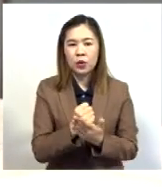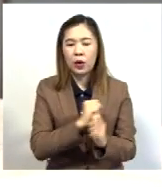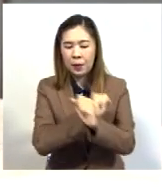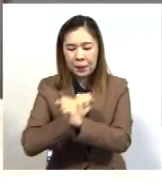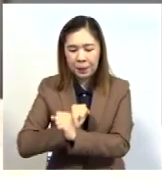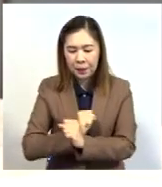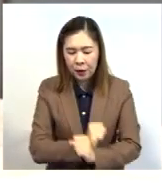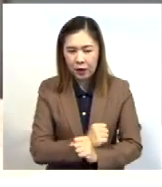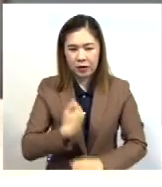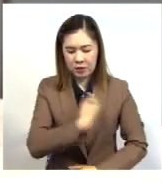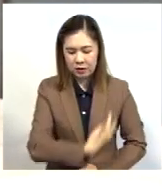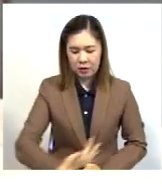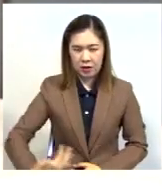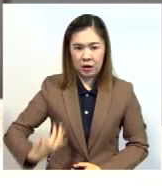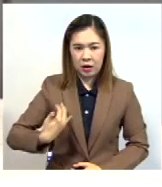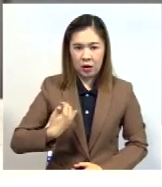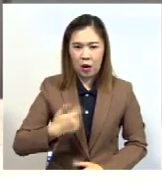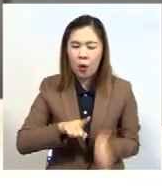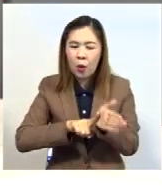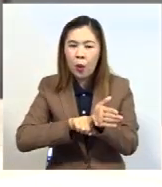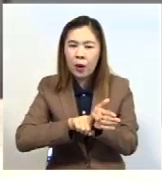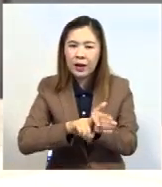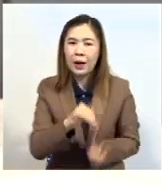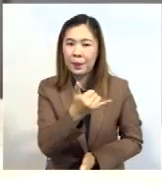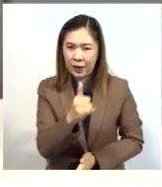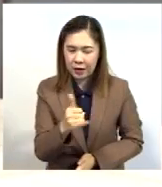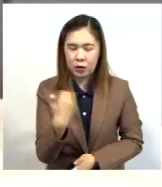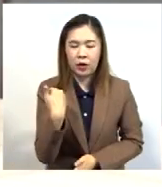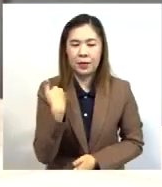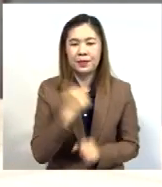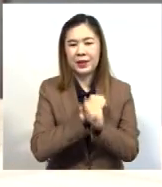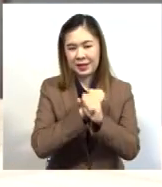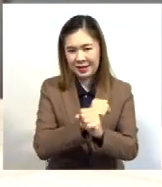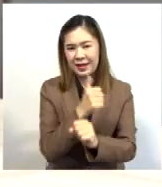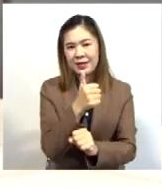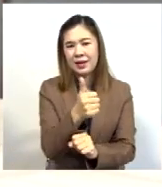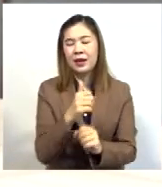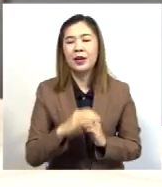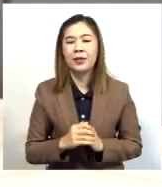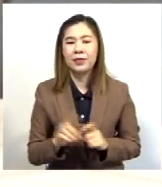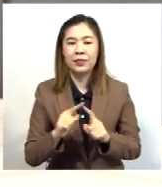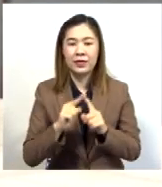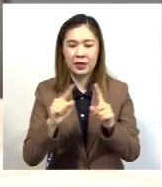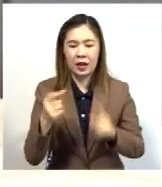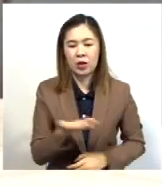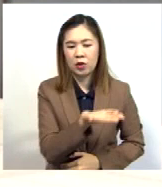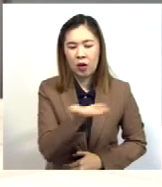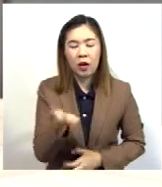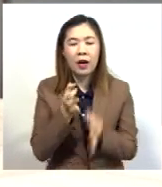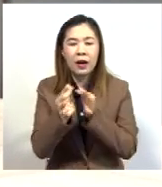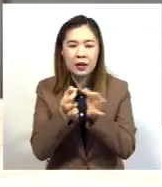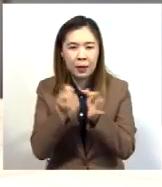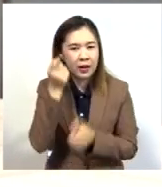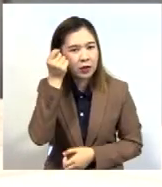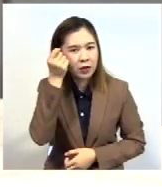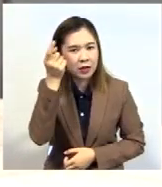บและก็ต่อต้านเชื้อไวรัสบางตัวที่เรามีงานวิจัยอะไรรองรับอยู่นะครับก็อยากจะสื่อสารทำความเข้าใจนะครับผมคิ